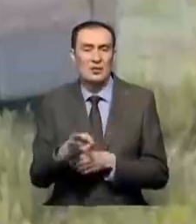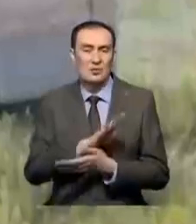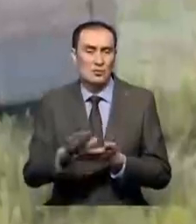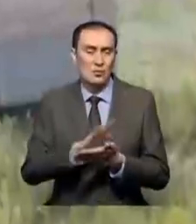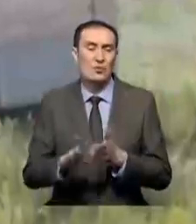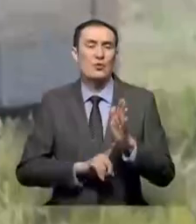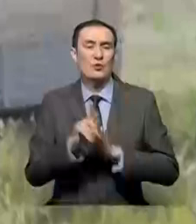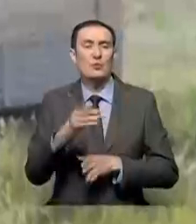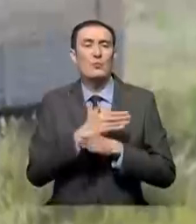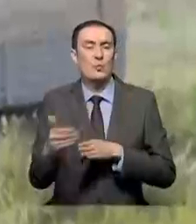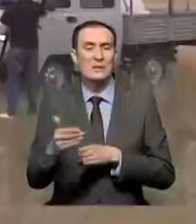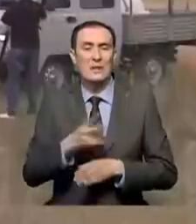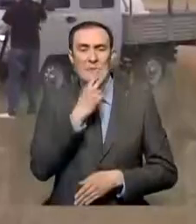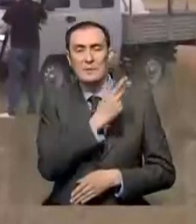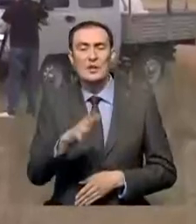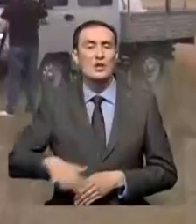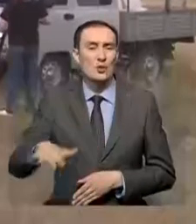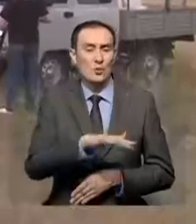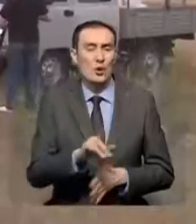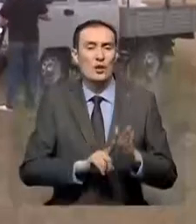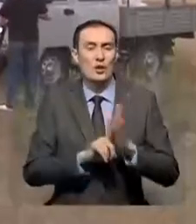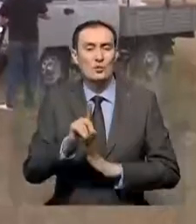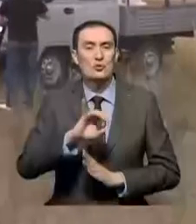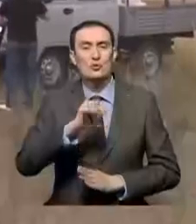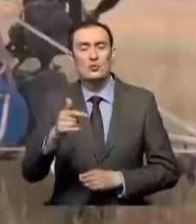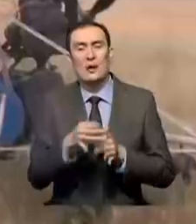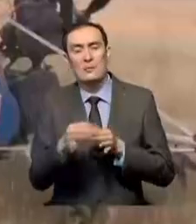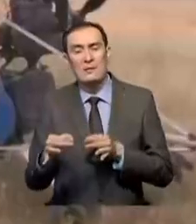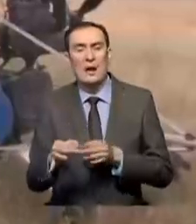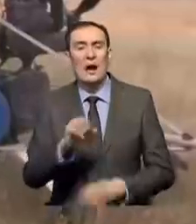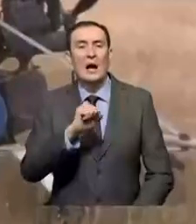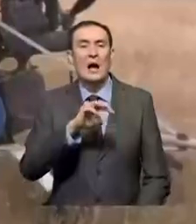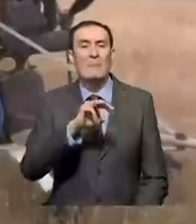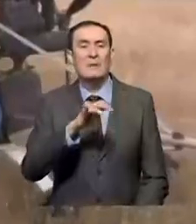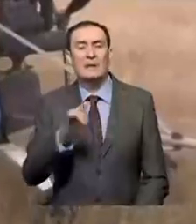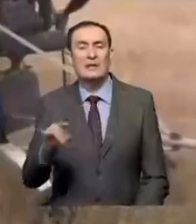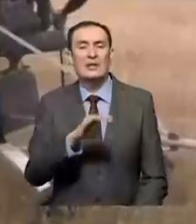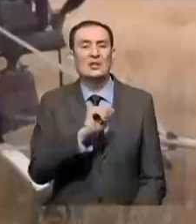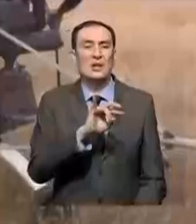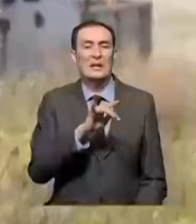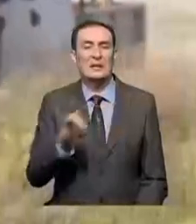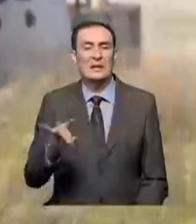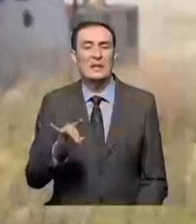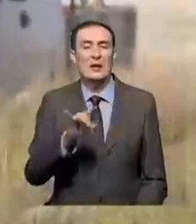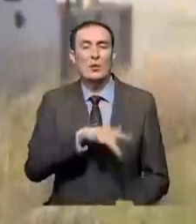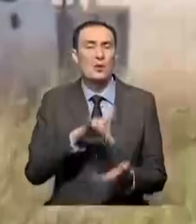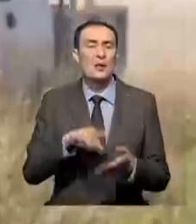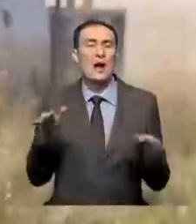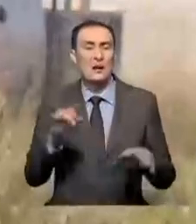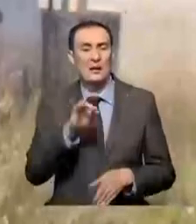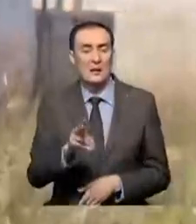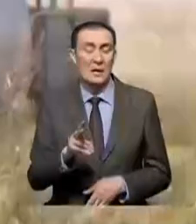обработку. Ее начнут после обследования территории. Начнут с южных районов Амангельдинского, Женгельдинского и Аркалыка. По